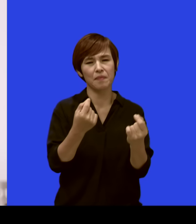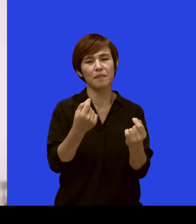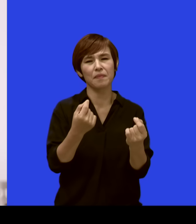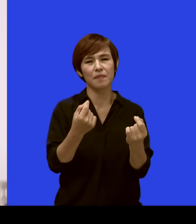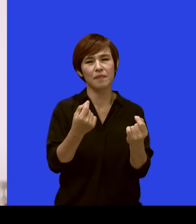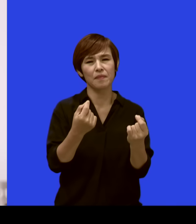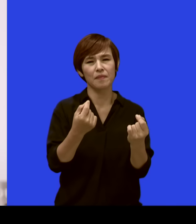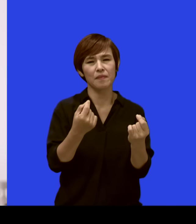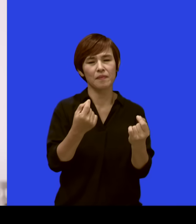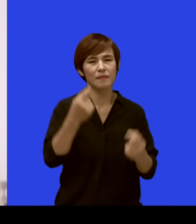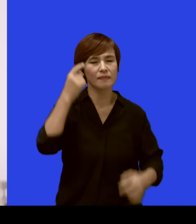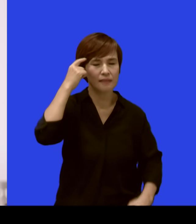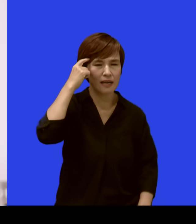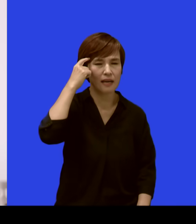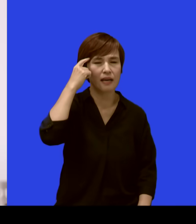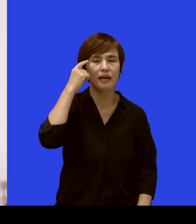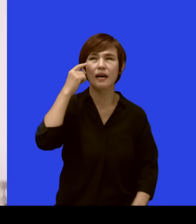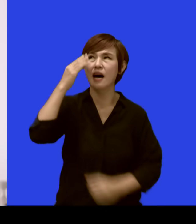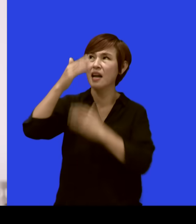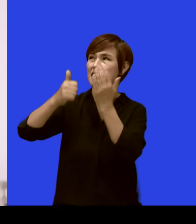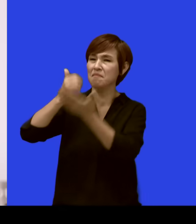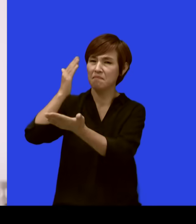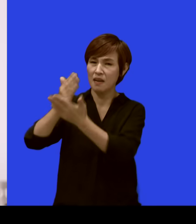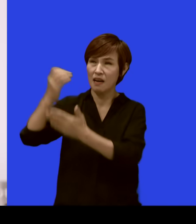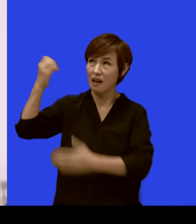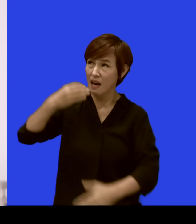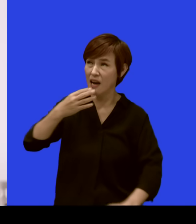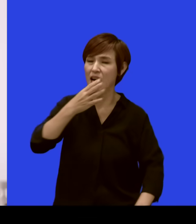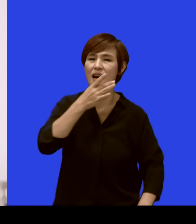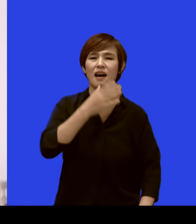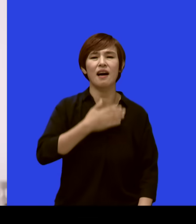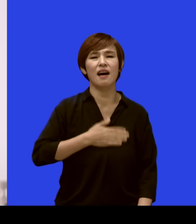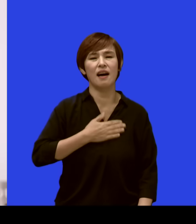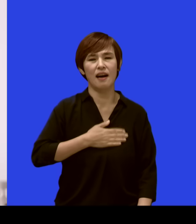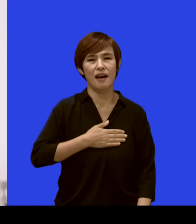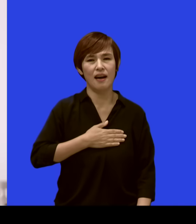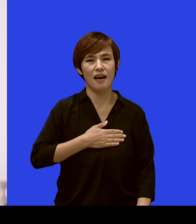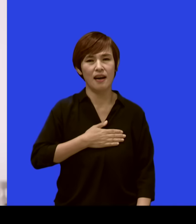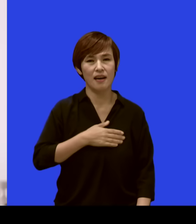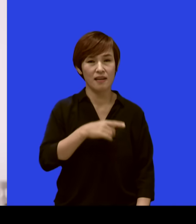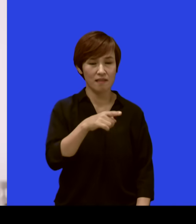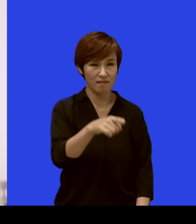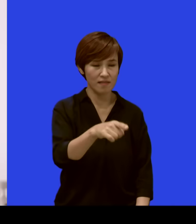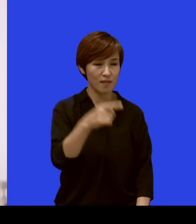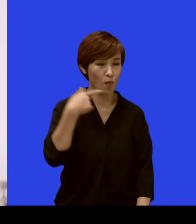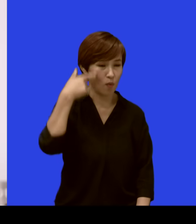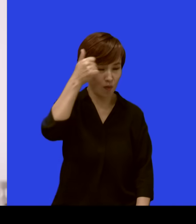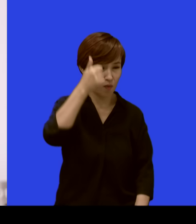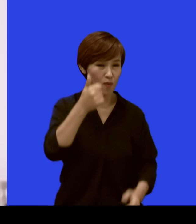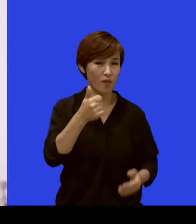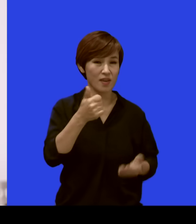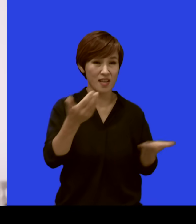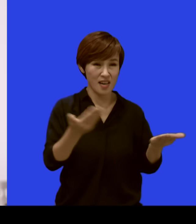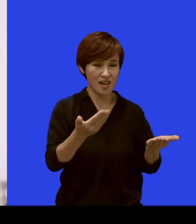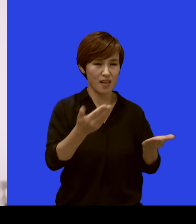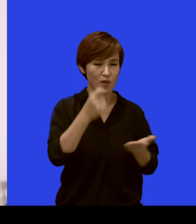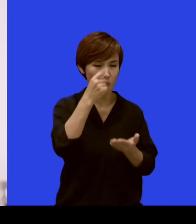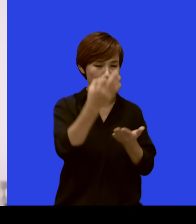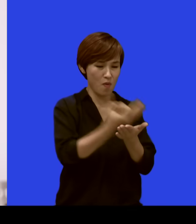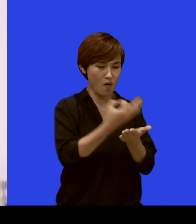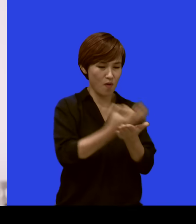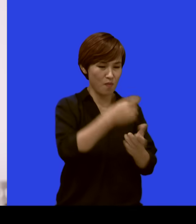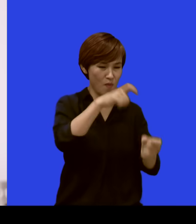그렇게 하면 안 된다는 생각을 하게 하신 거죠. 그래서 제가 그때 더 이상 백향나무의 목회가 나의 파트타임 잡이 아니라